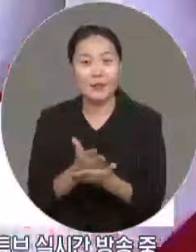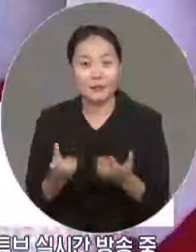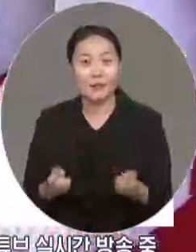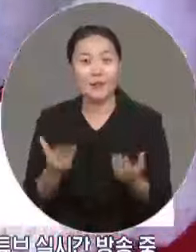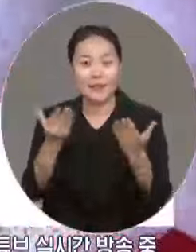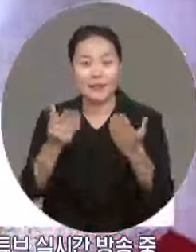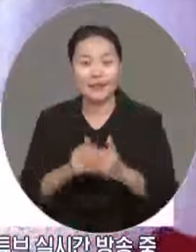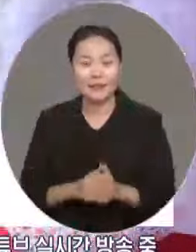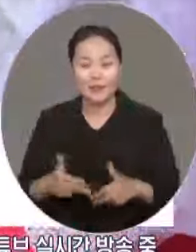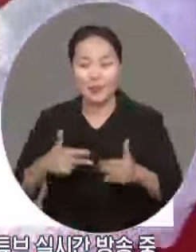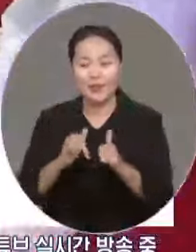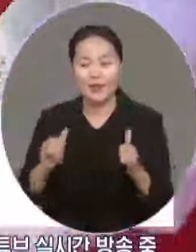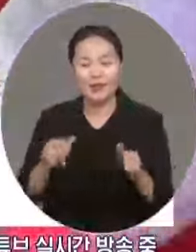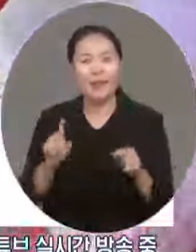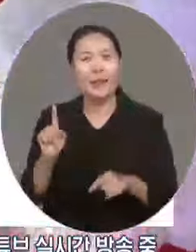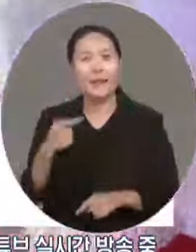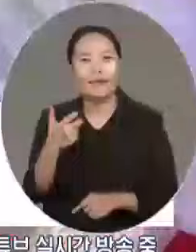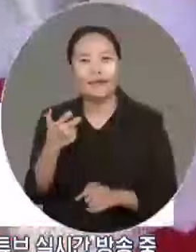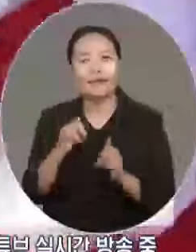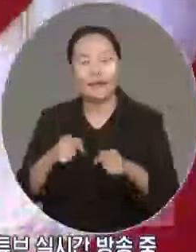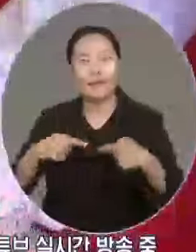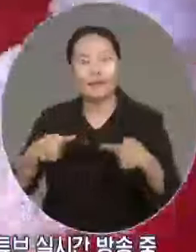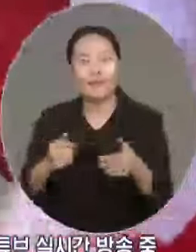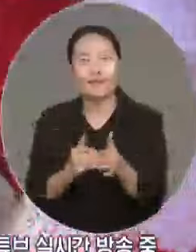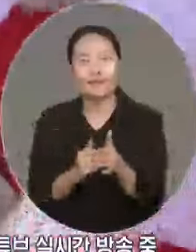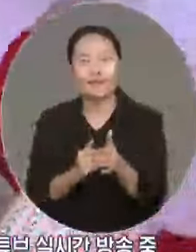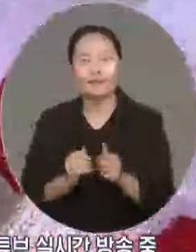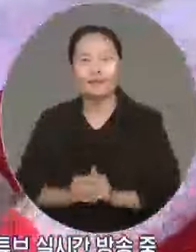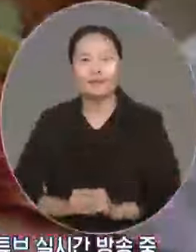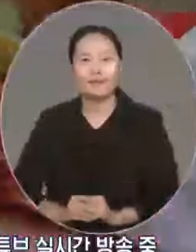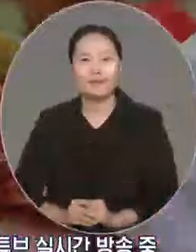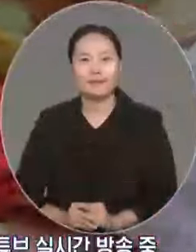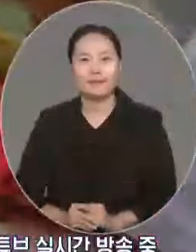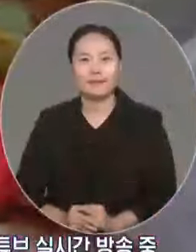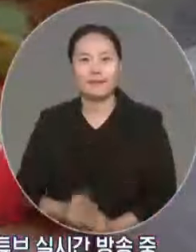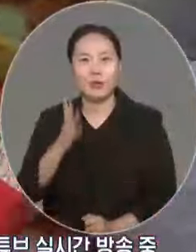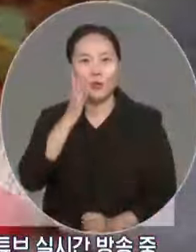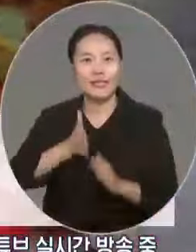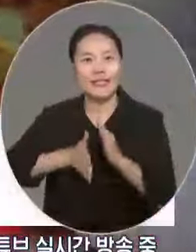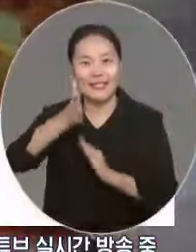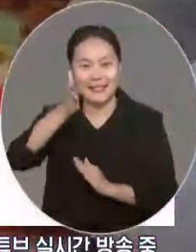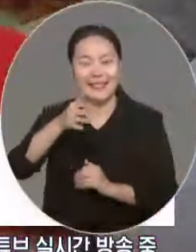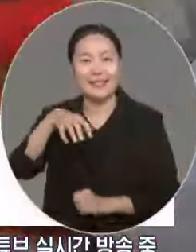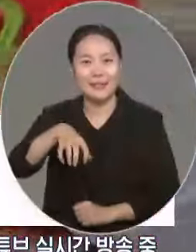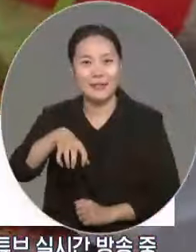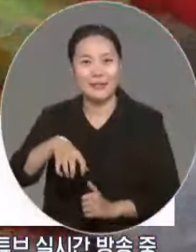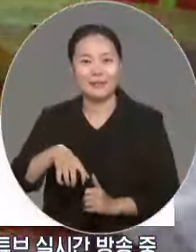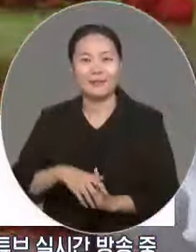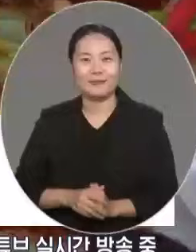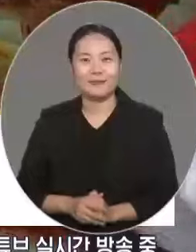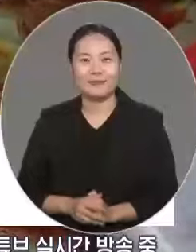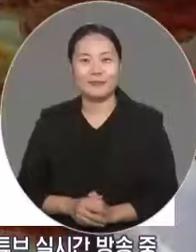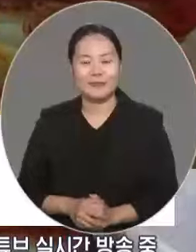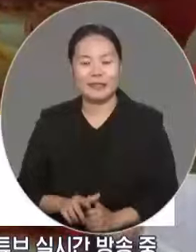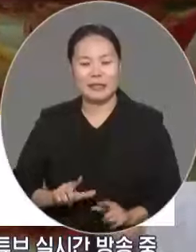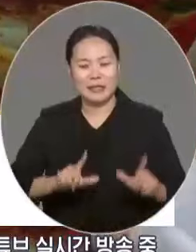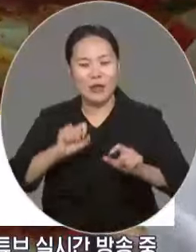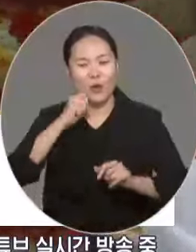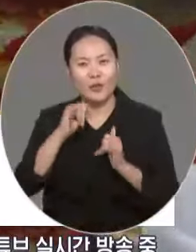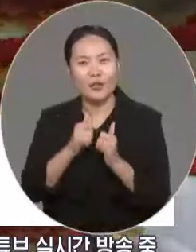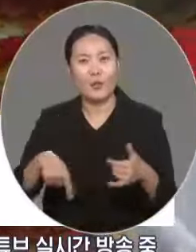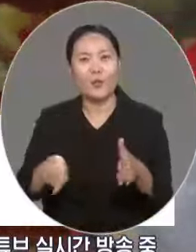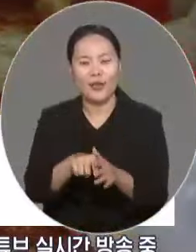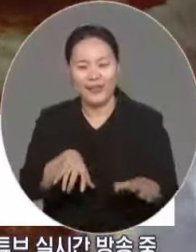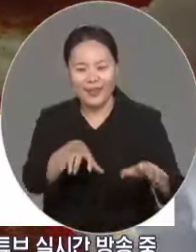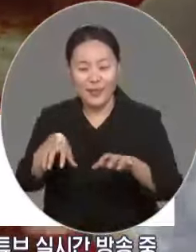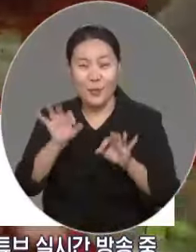행사에는 자원봉사자 등 170여 명이 힘을 보탰습니다. 울산시에 있는 이렇게 저소득층을 위해 가지고